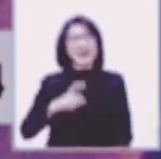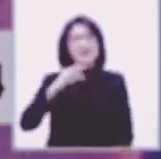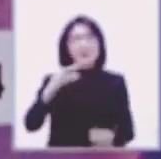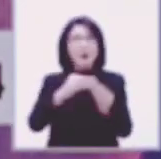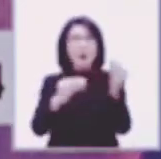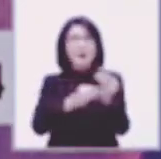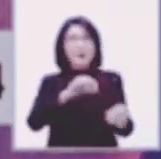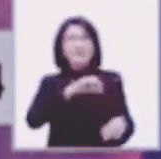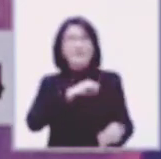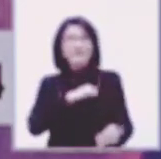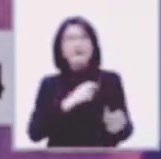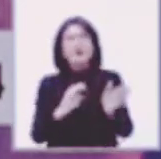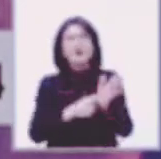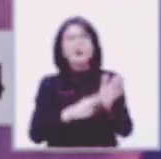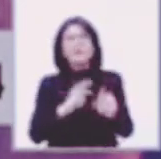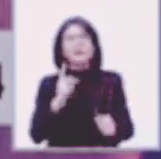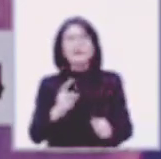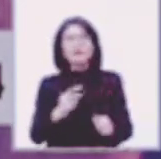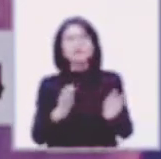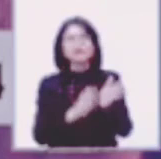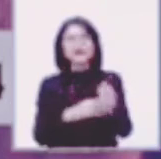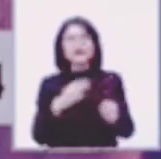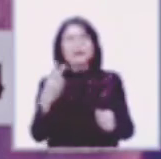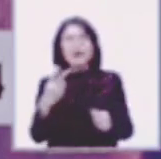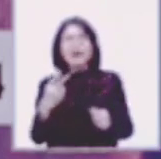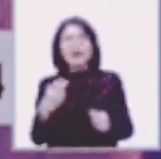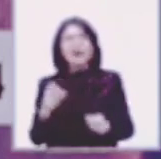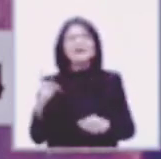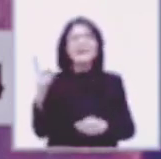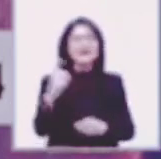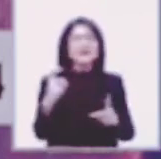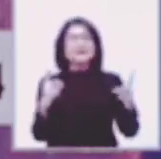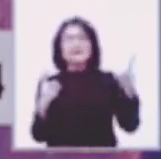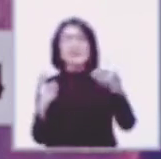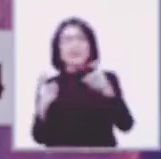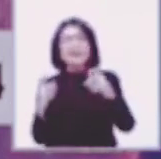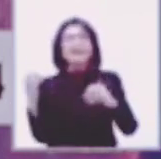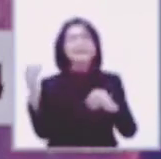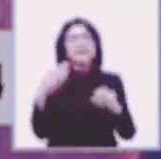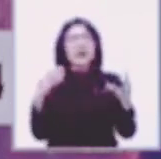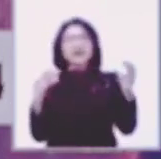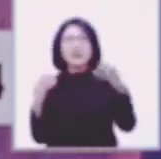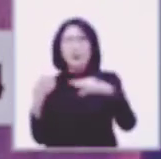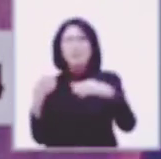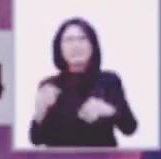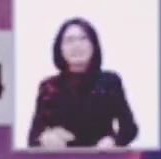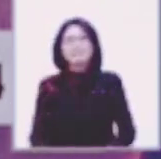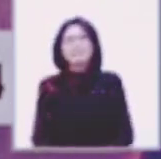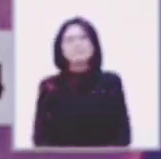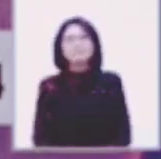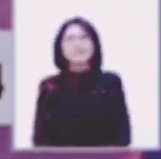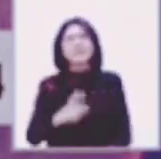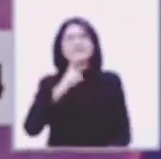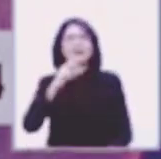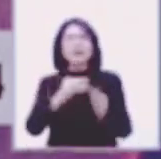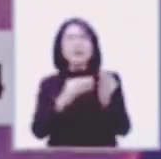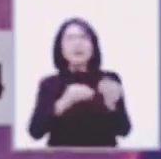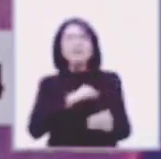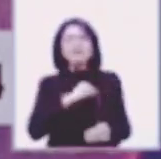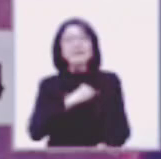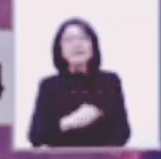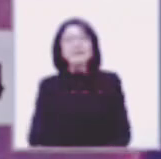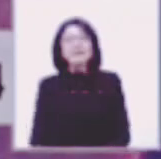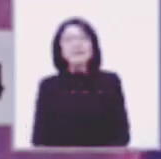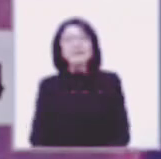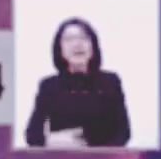calon wakil presiden nomor urut 1 dan 2 saling bertanya jawab. Selanjutnya, calon wakil presiden nomor urut 2